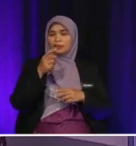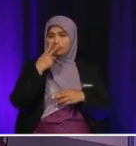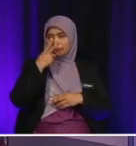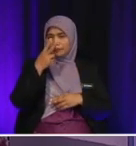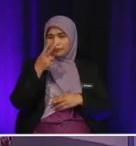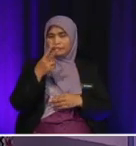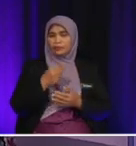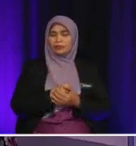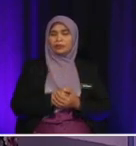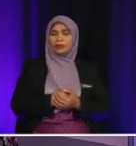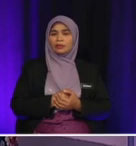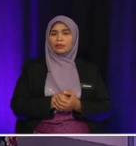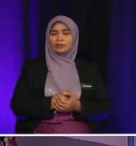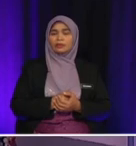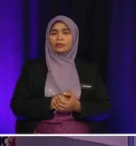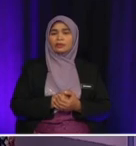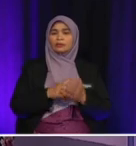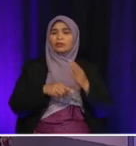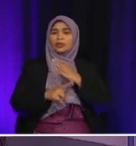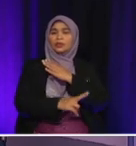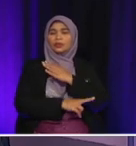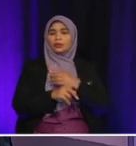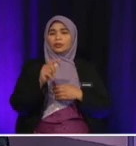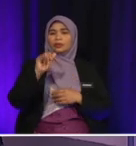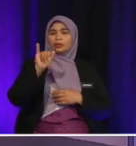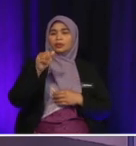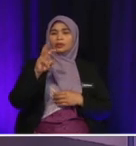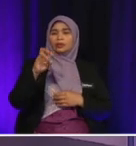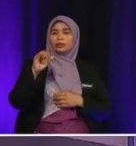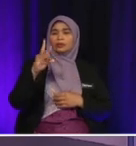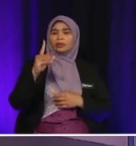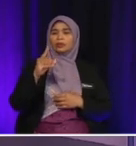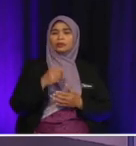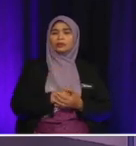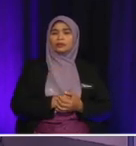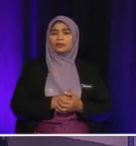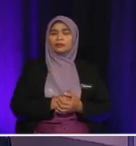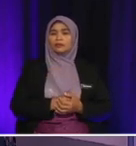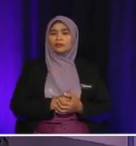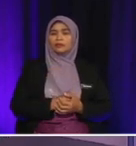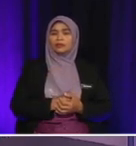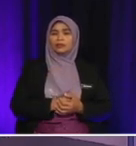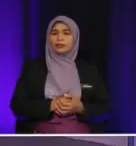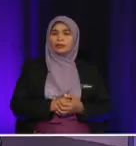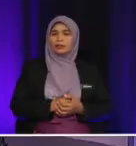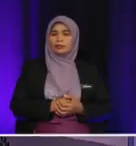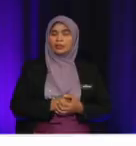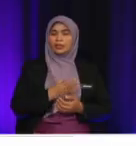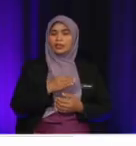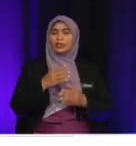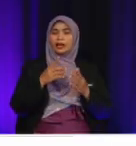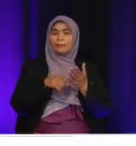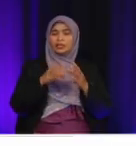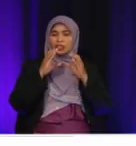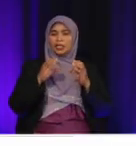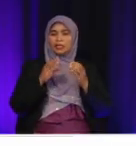ya Apa hukum tajwidnya ya Qalqalah Sura bagus Har yang dapat jawab tu dan apa cara